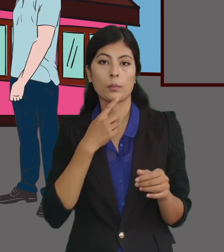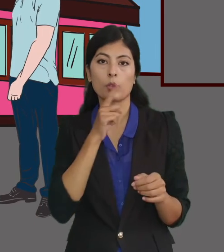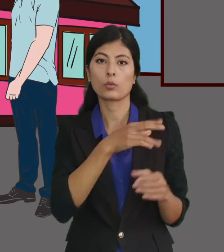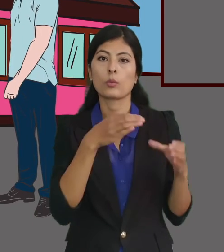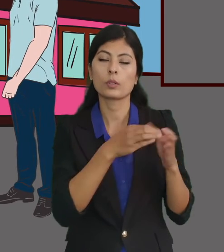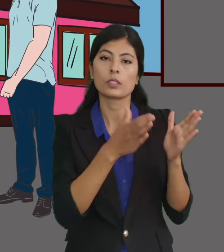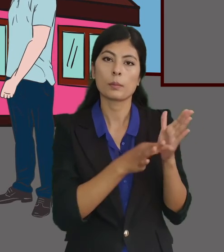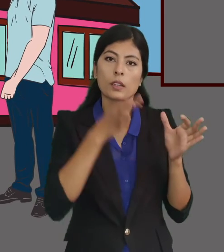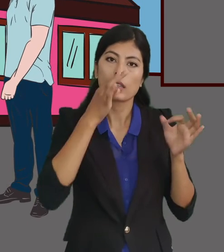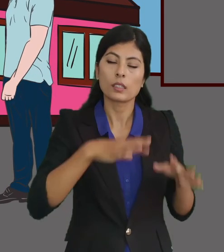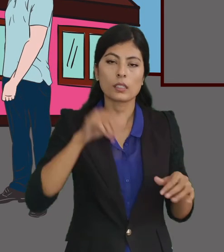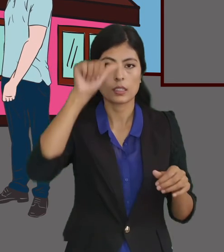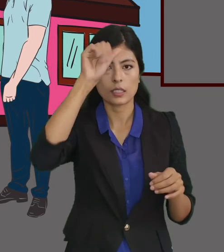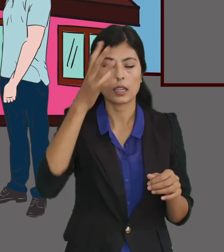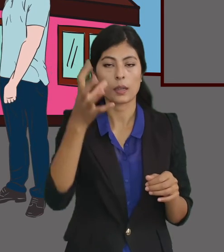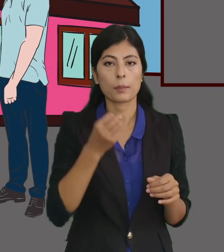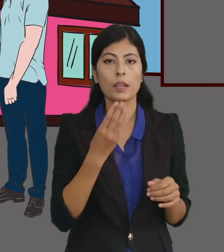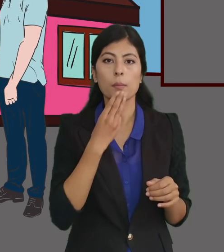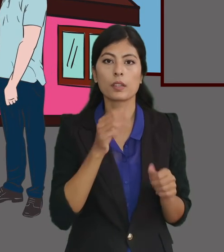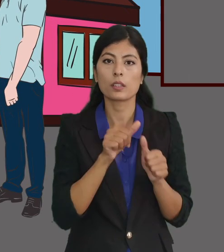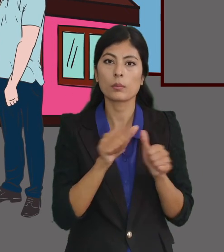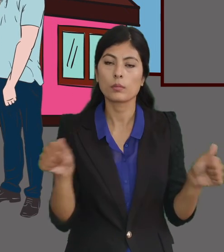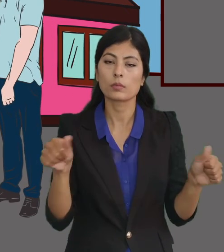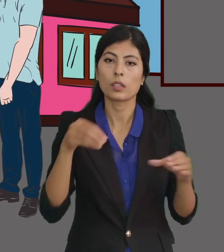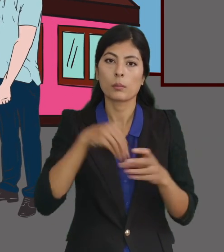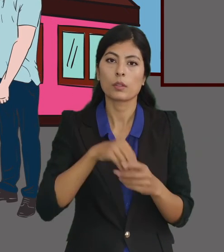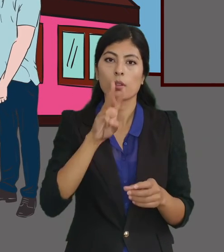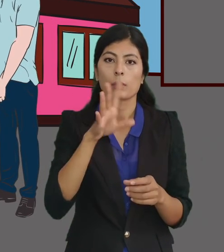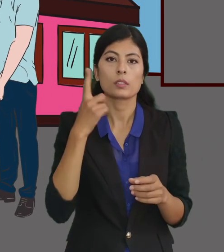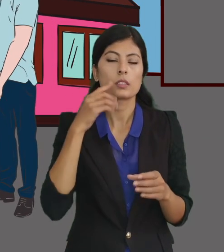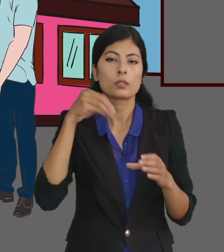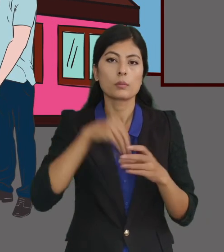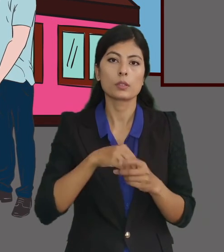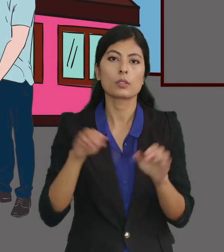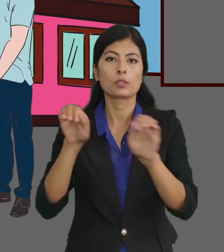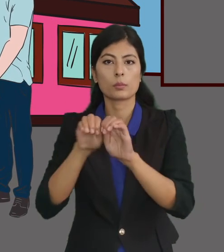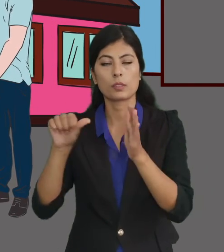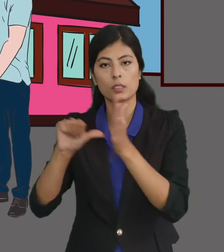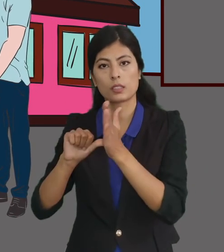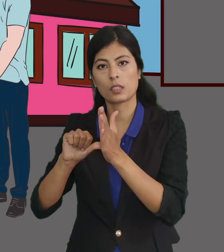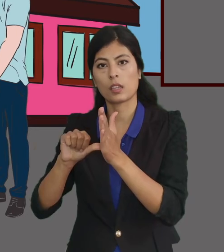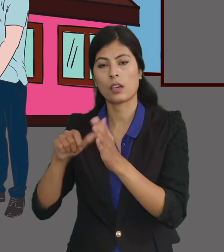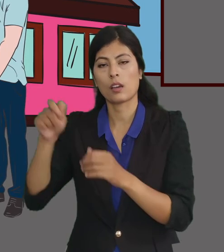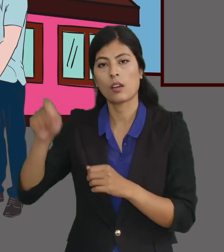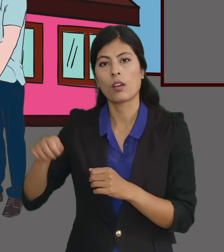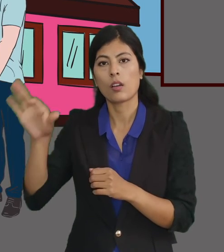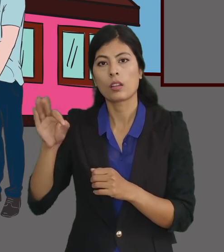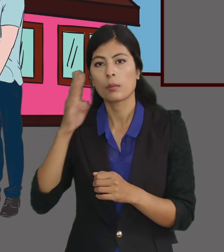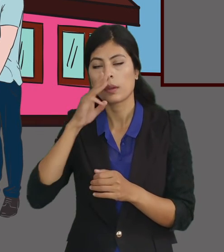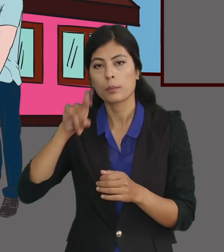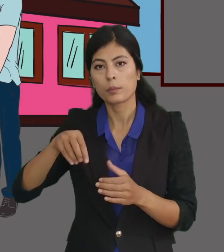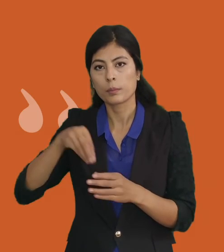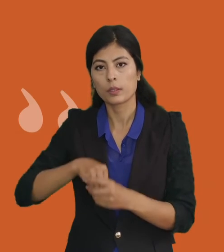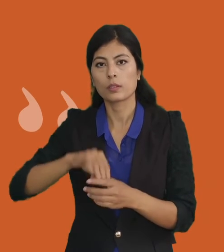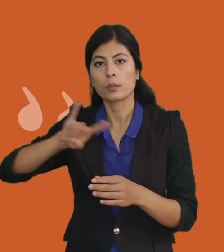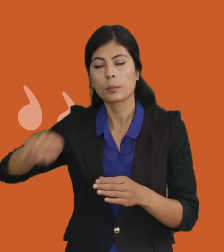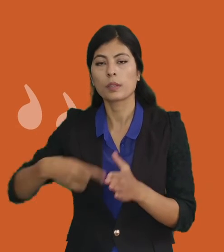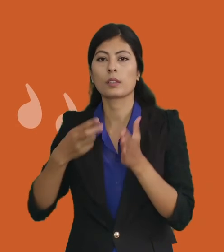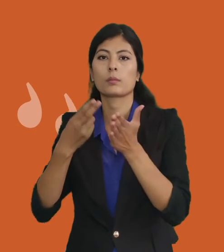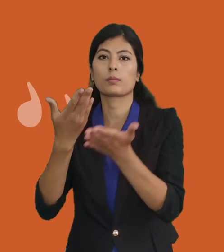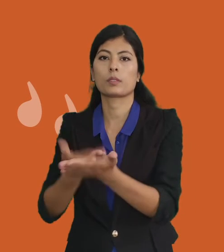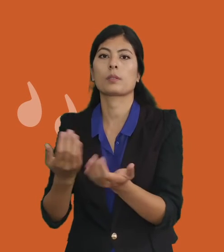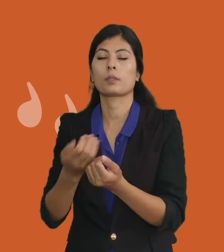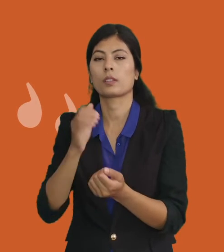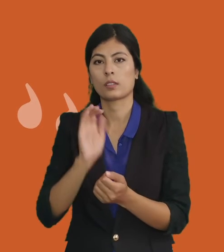पक्ष द्वारा निर्णय के जानकारी पैला के 35 दिन भीतर संबंधित जिला अदालत में पुनरावेदन कल जा सकैया।